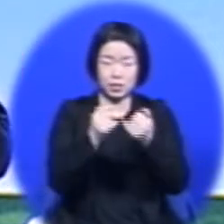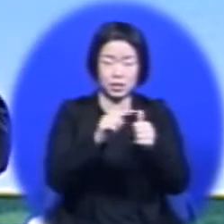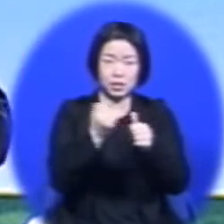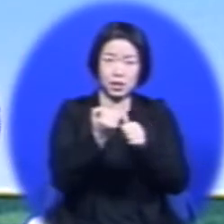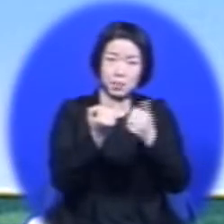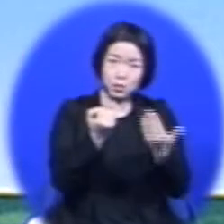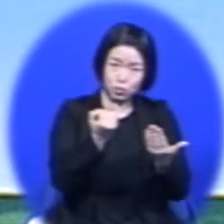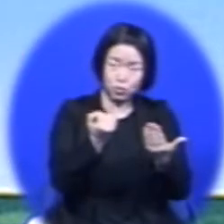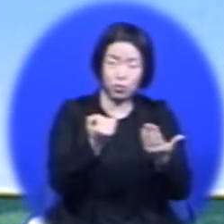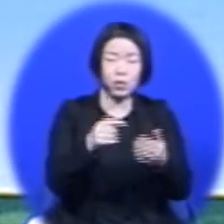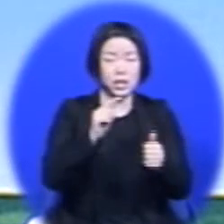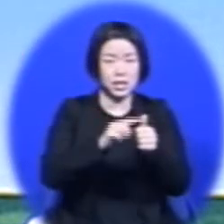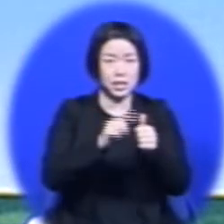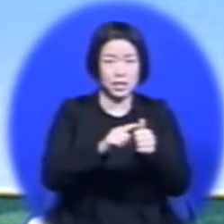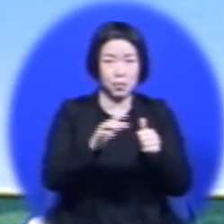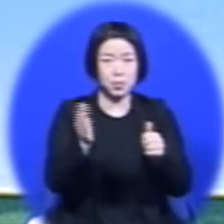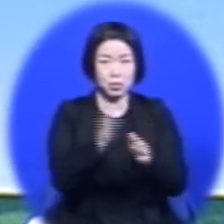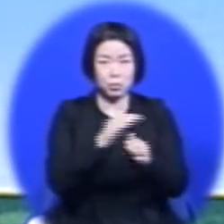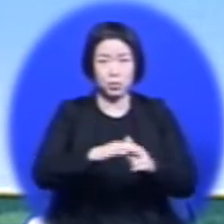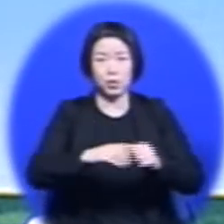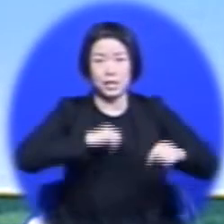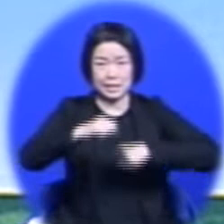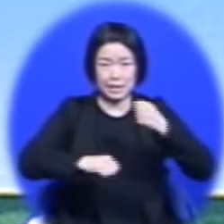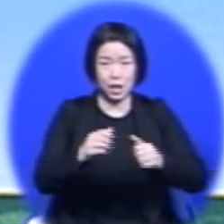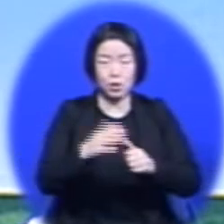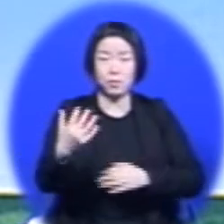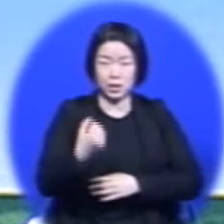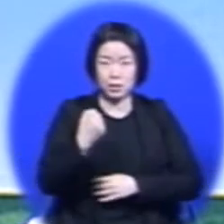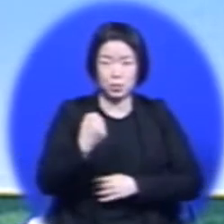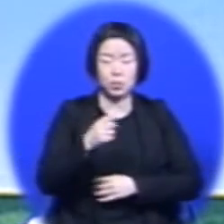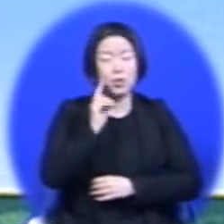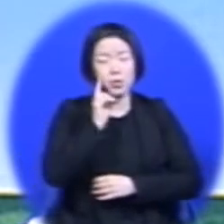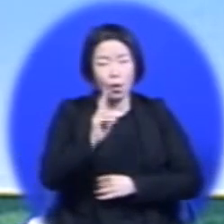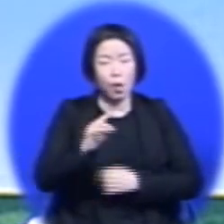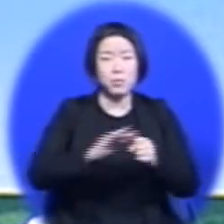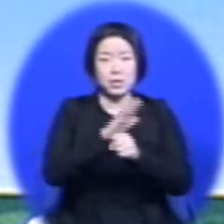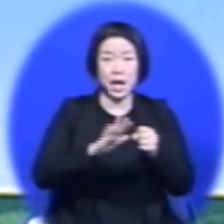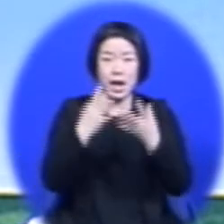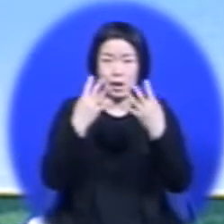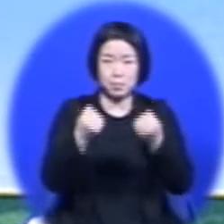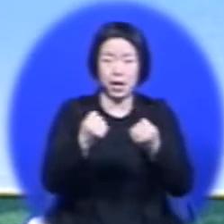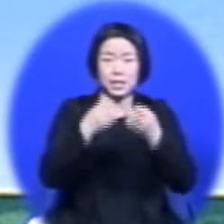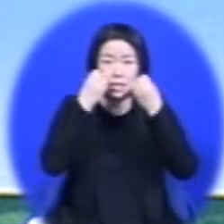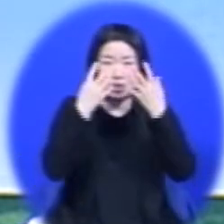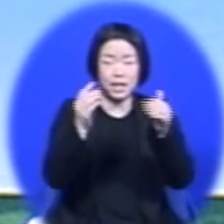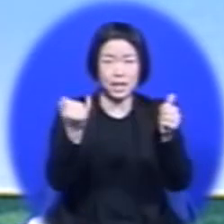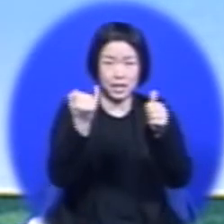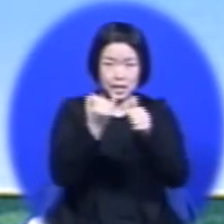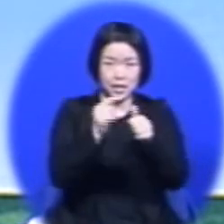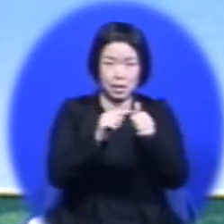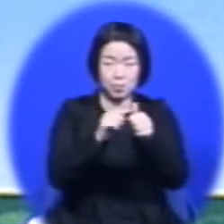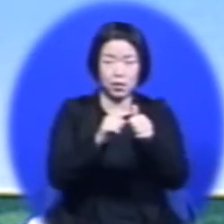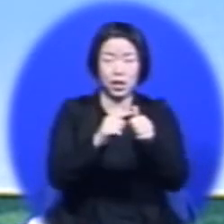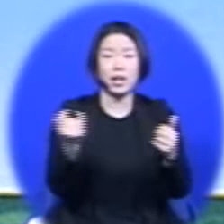그래서 그 남편으로부터 자유함을 얻고 너무나 사랑이 많은 새 남편과 재혼해서 사는